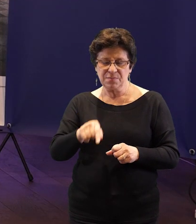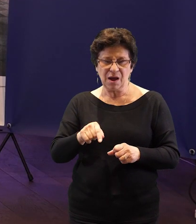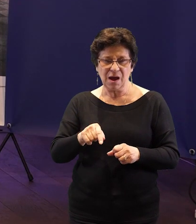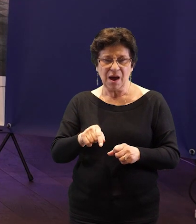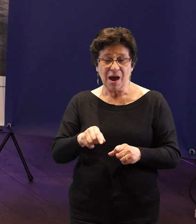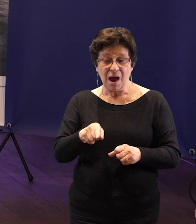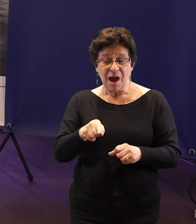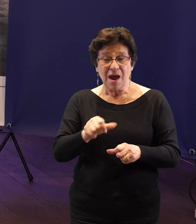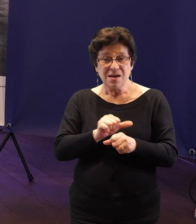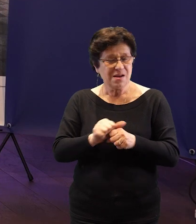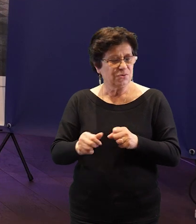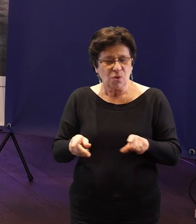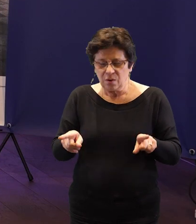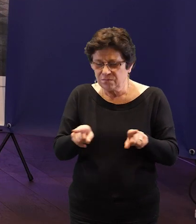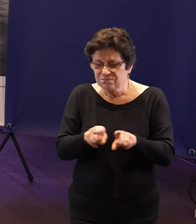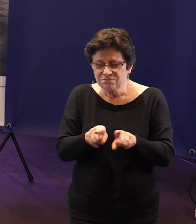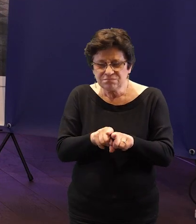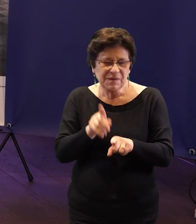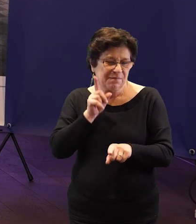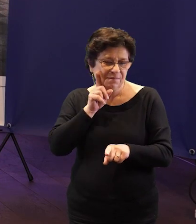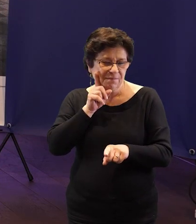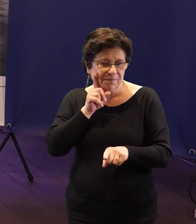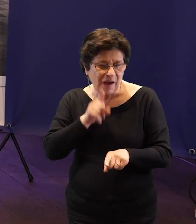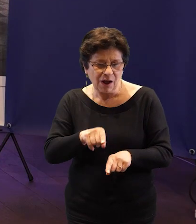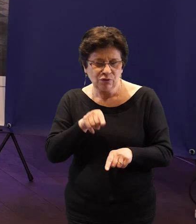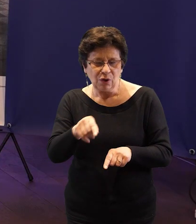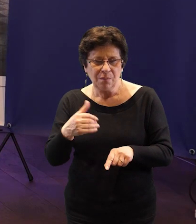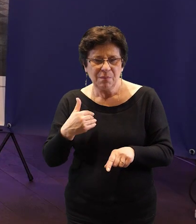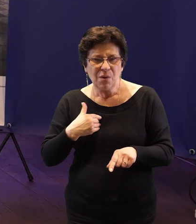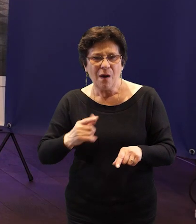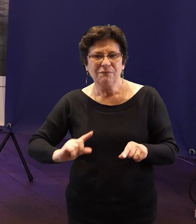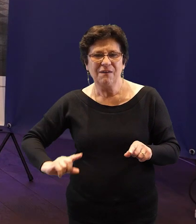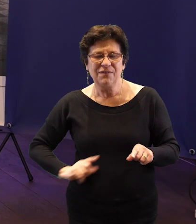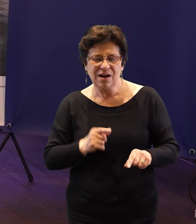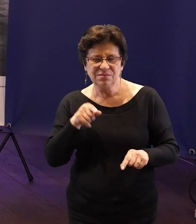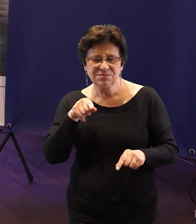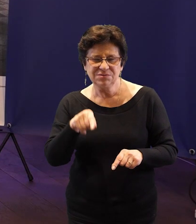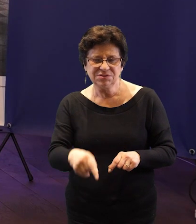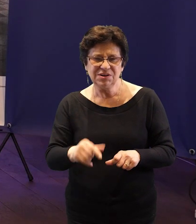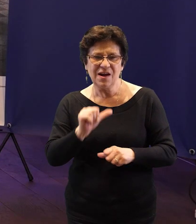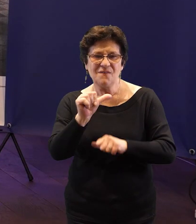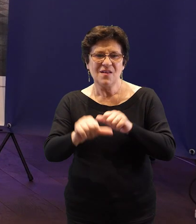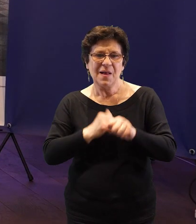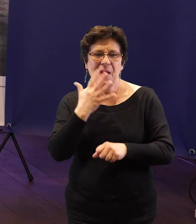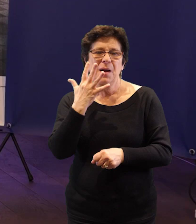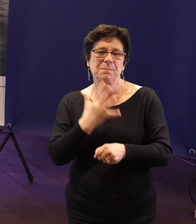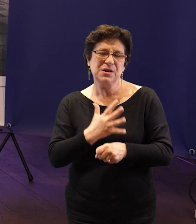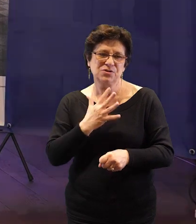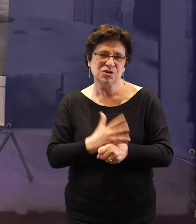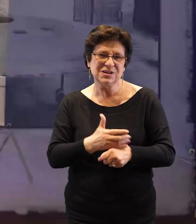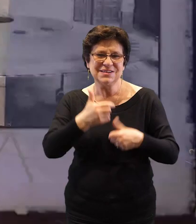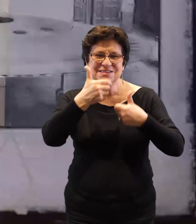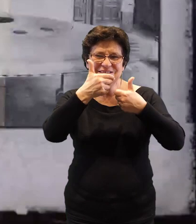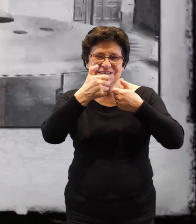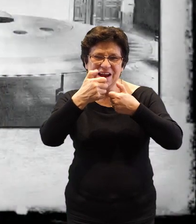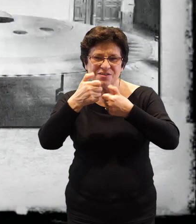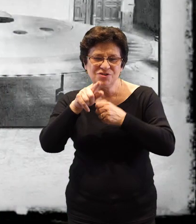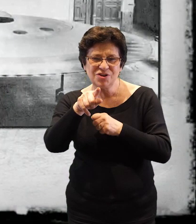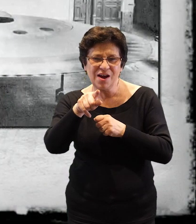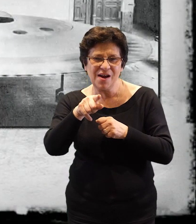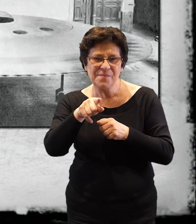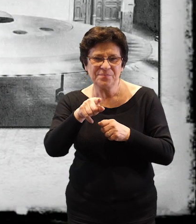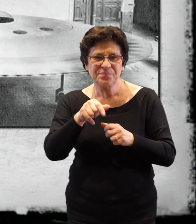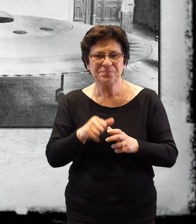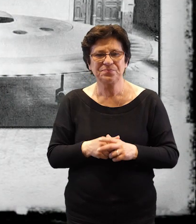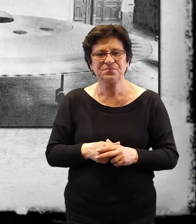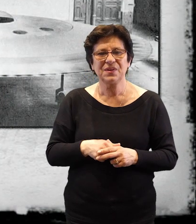nie w Niemczech w trakcie II wojny światowej, tylko we Francji w latach 50. I mało tego, nawet to zdjęcie, które jest tutaj